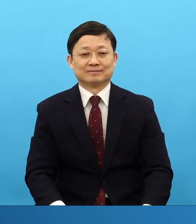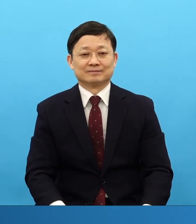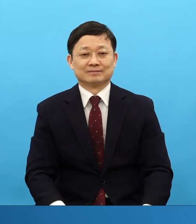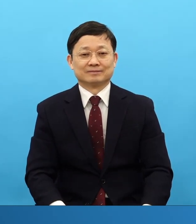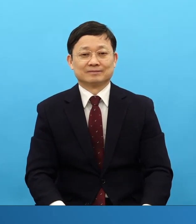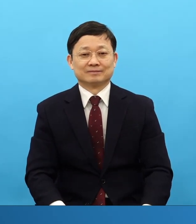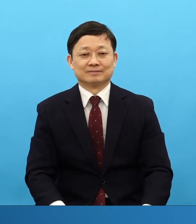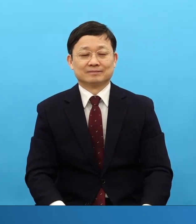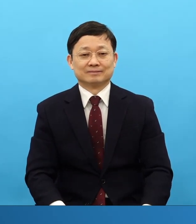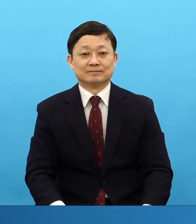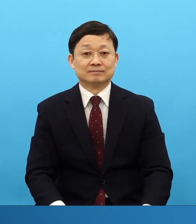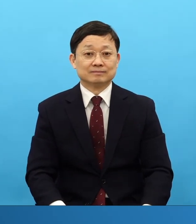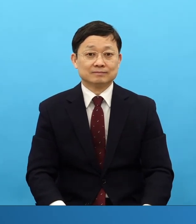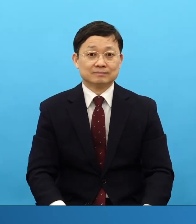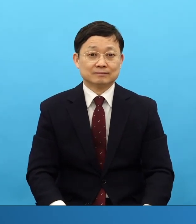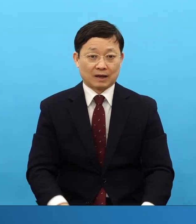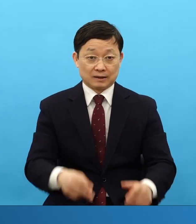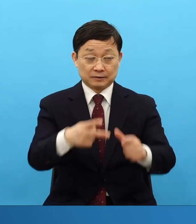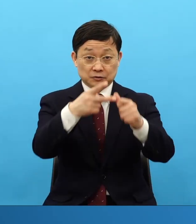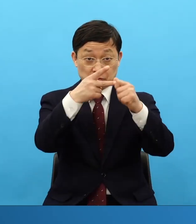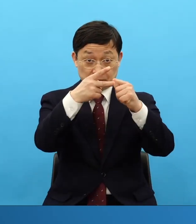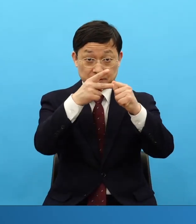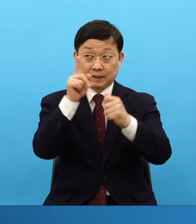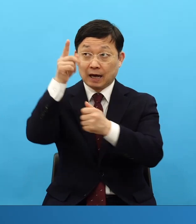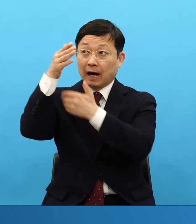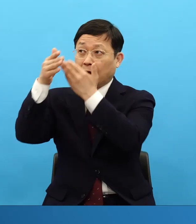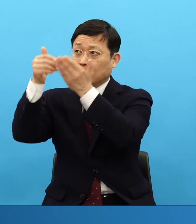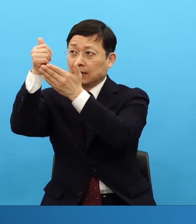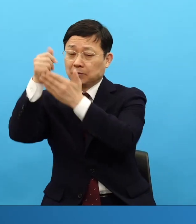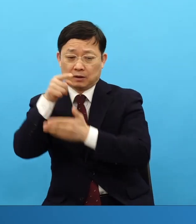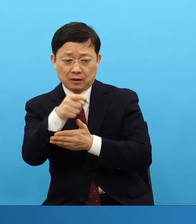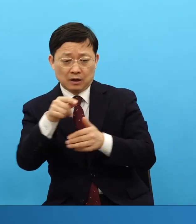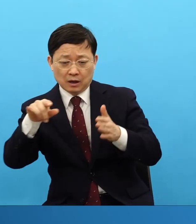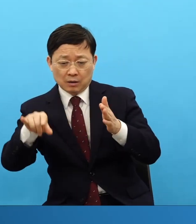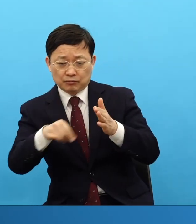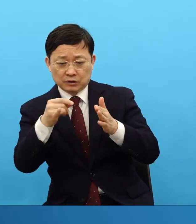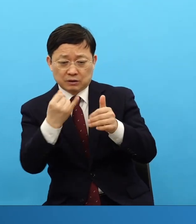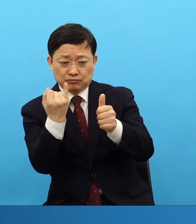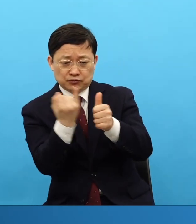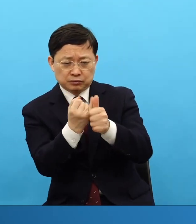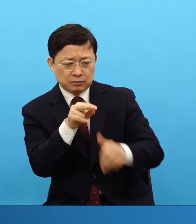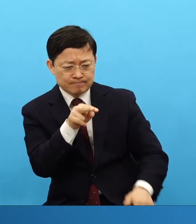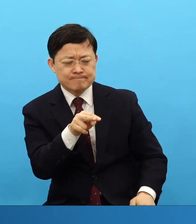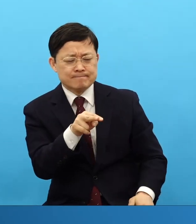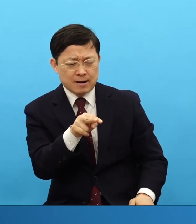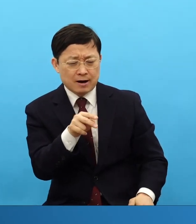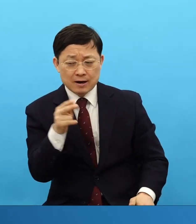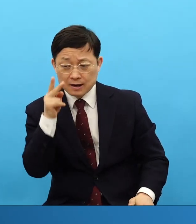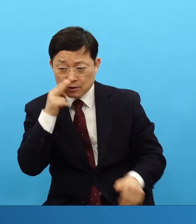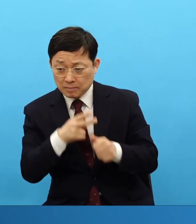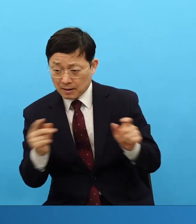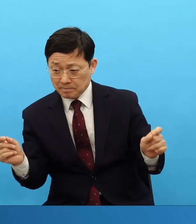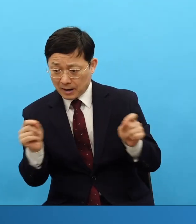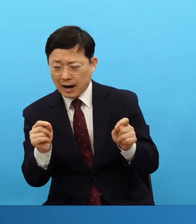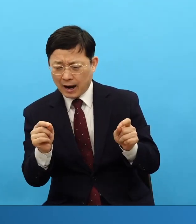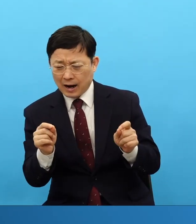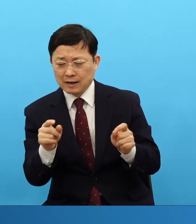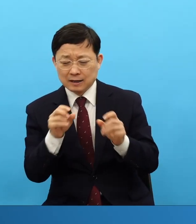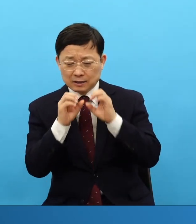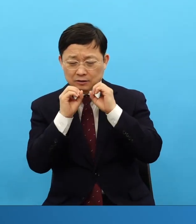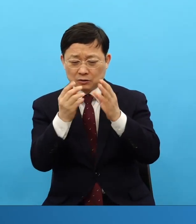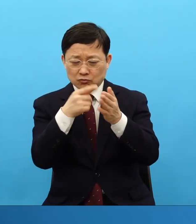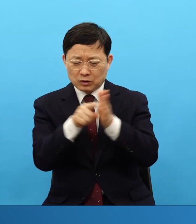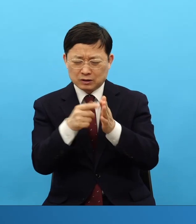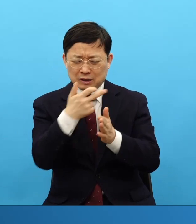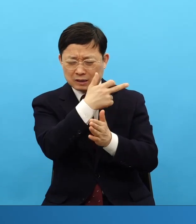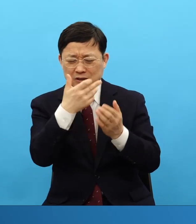전도를 위한 산업을요 축복하신 거예요. And God blessed the Priscilla Aquila couple with the blessing of